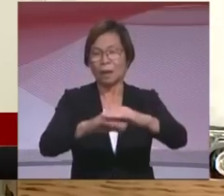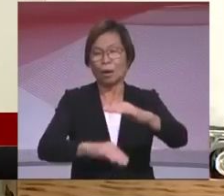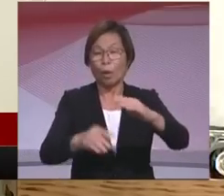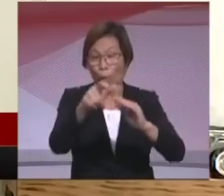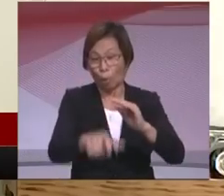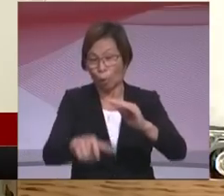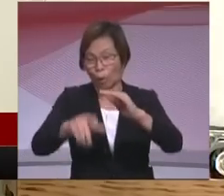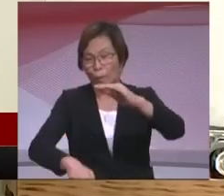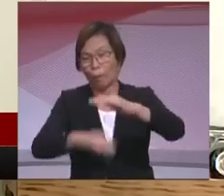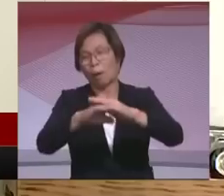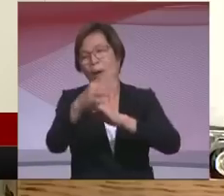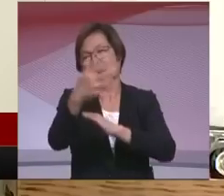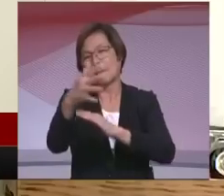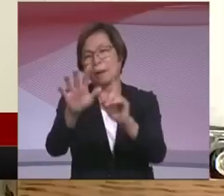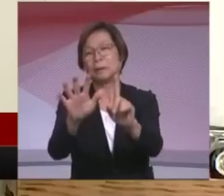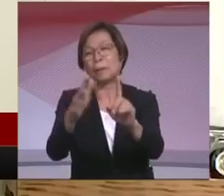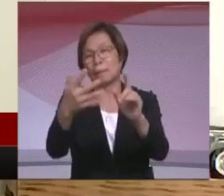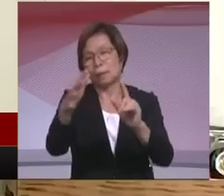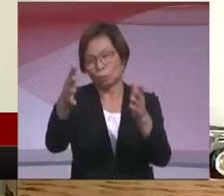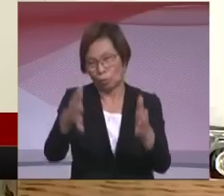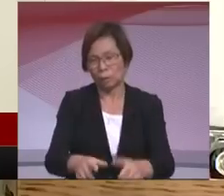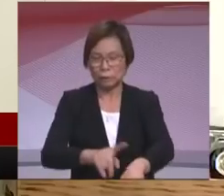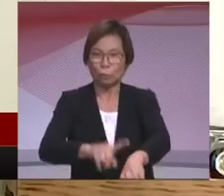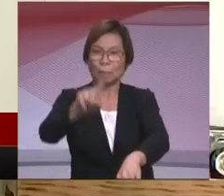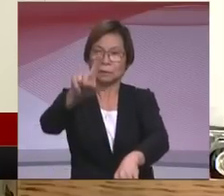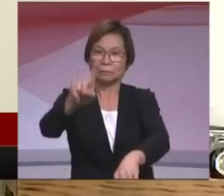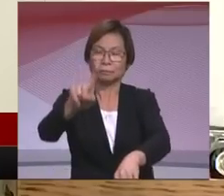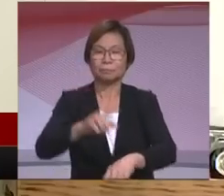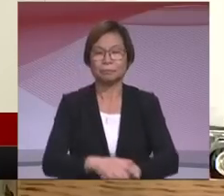daripada tadi, iaitu 15, tapi satu-satu masa.